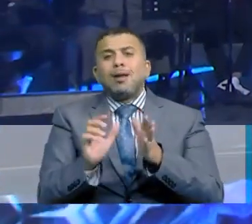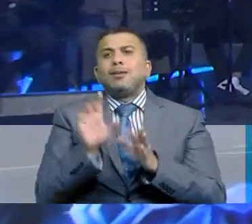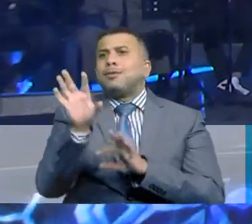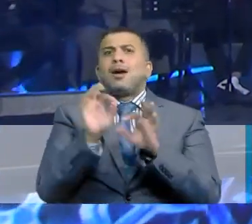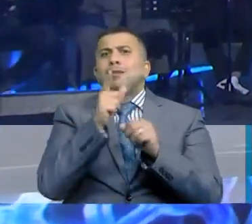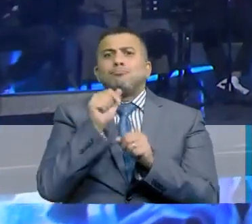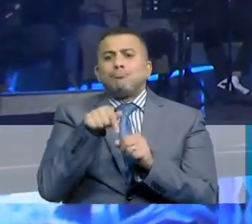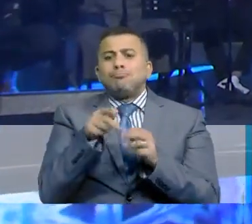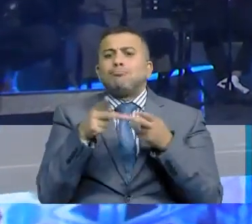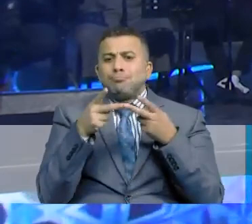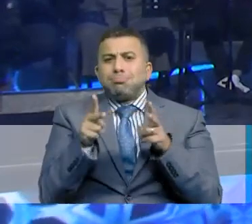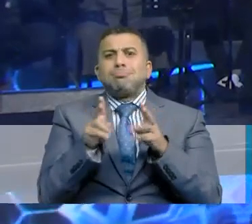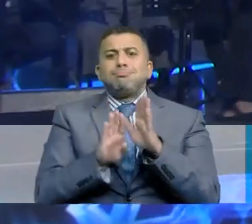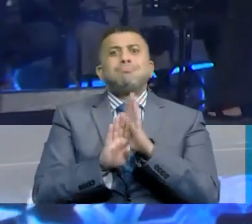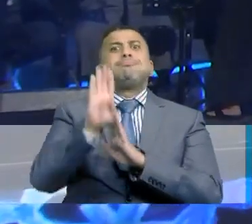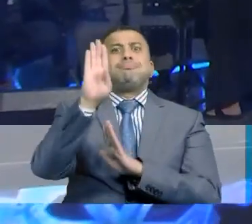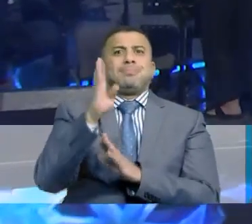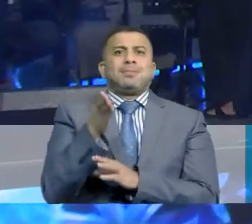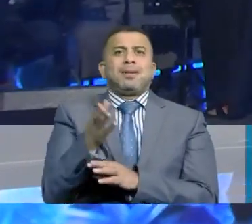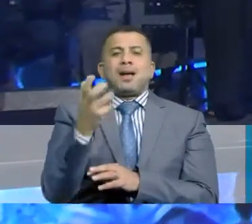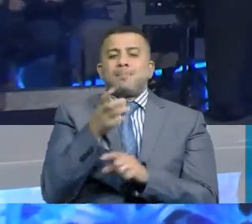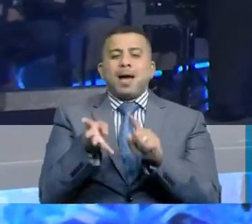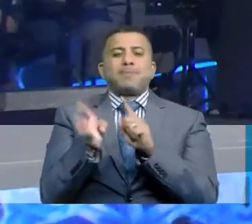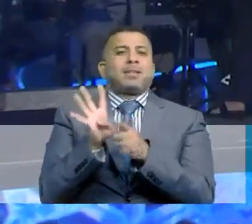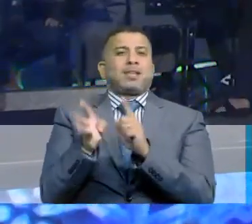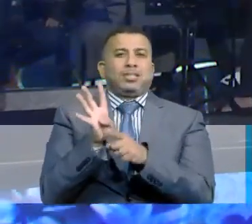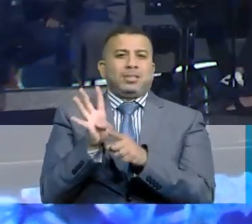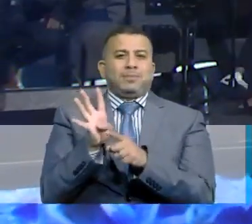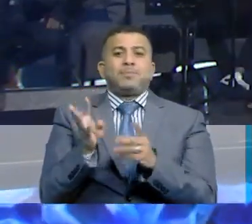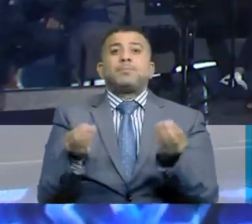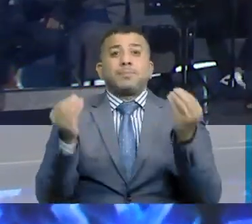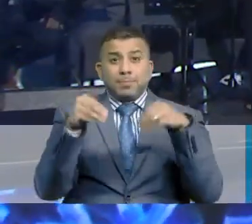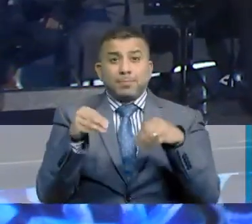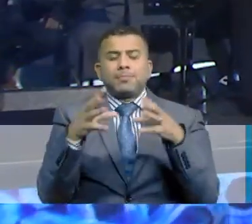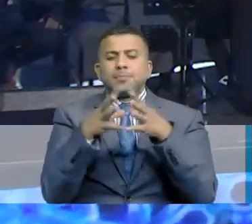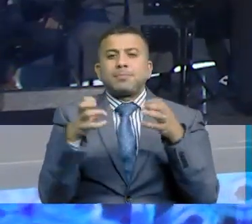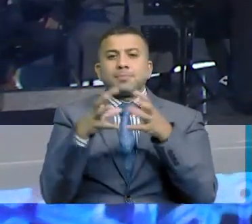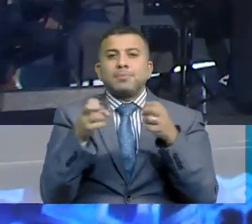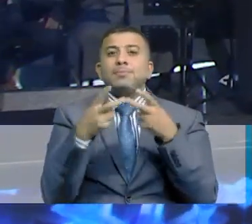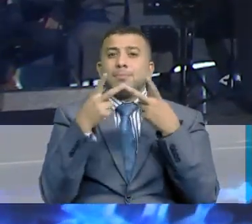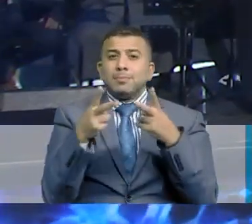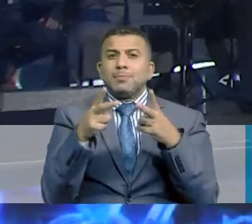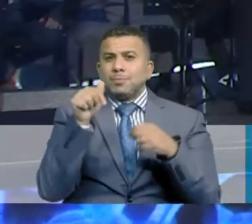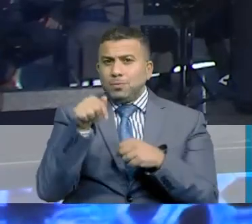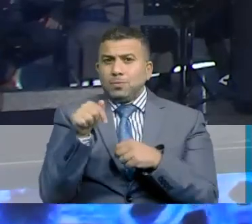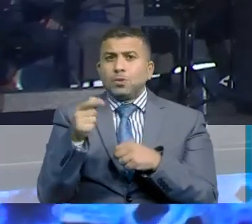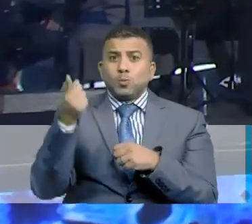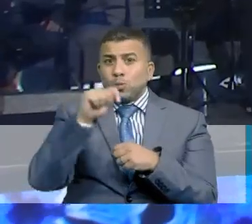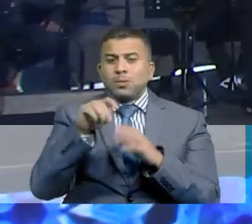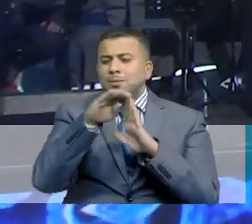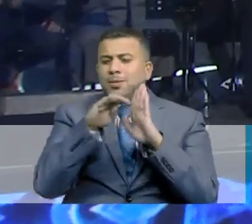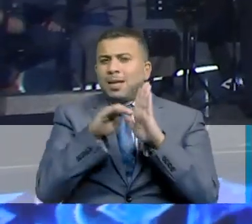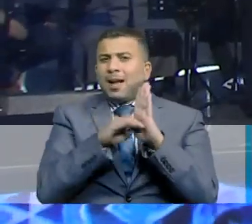للمشاركين فيه في هذه النسخة 14. وللمزيد حول انطلاقة السهرة